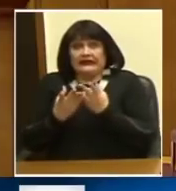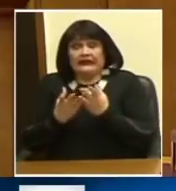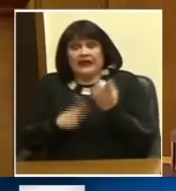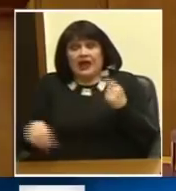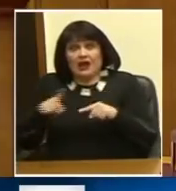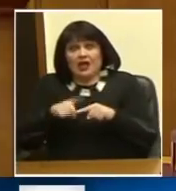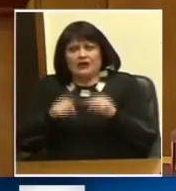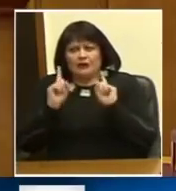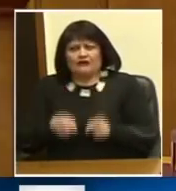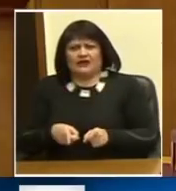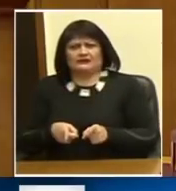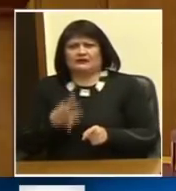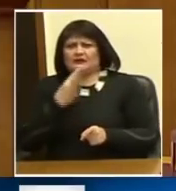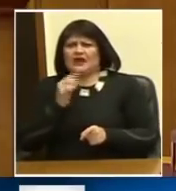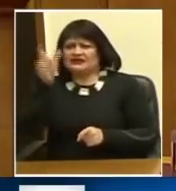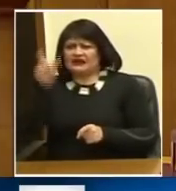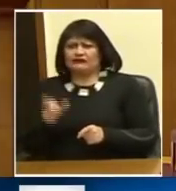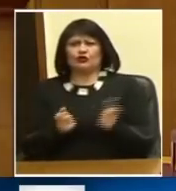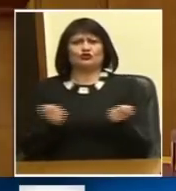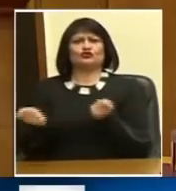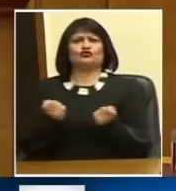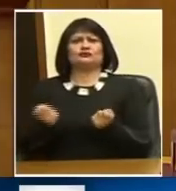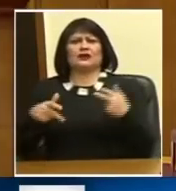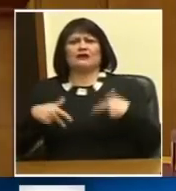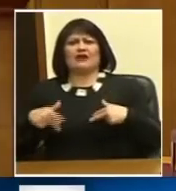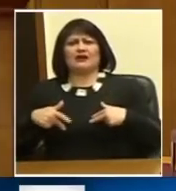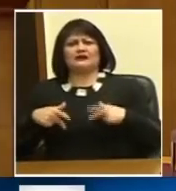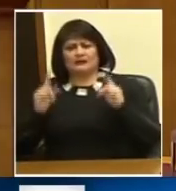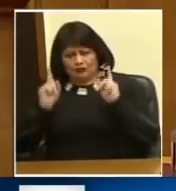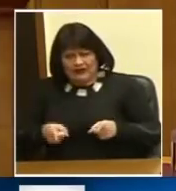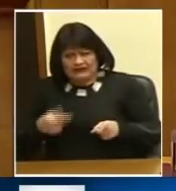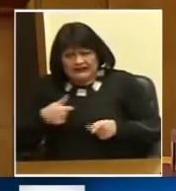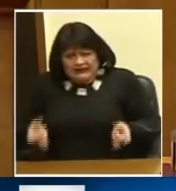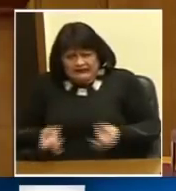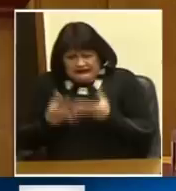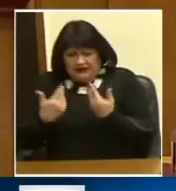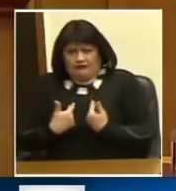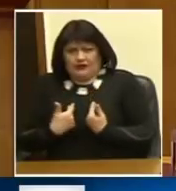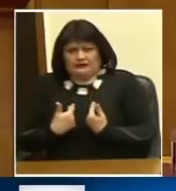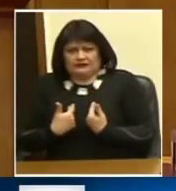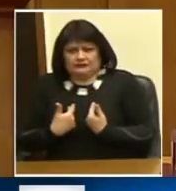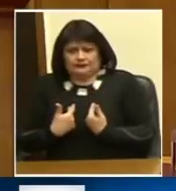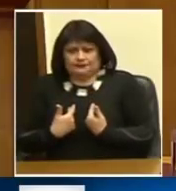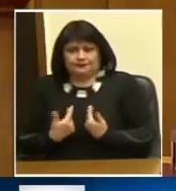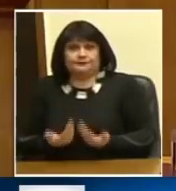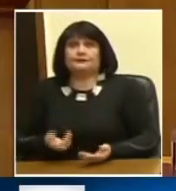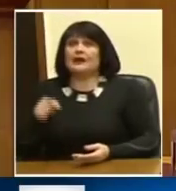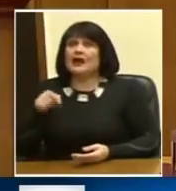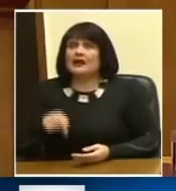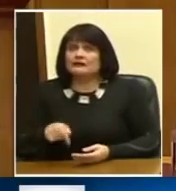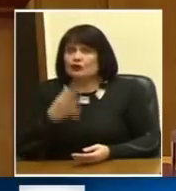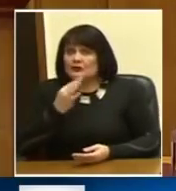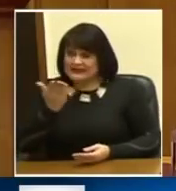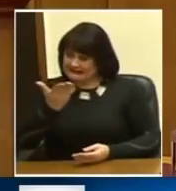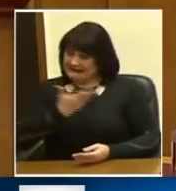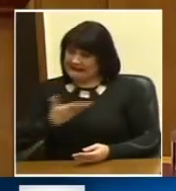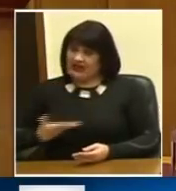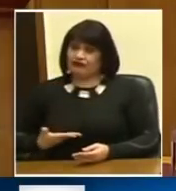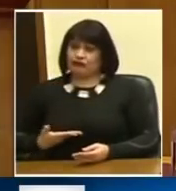ελληνικό λαό, ήταν αυτοί που αποφάσισαν για τις τύχες μας. Αυτό δεν είναι τραύμα στο